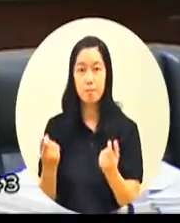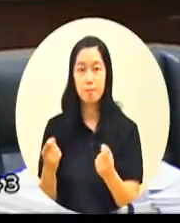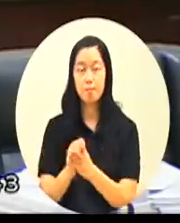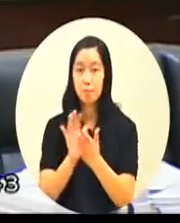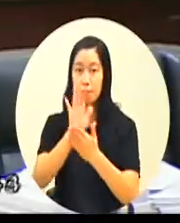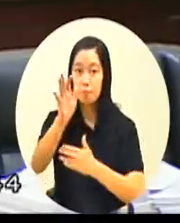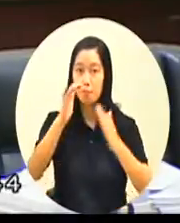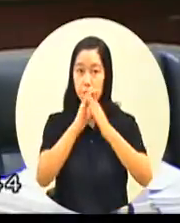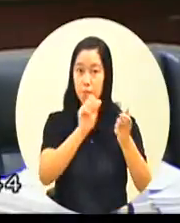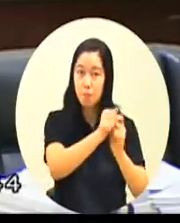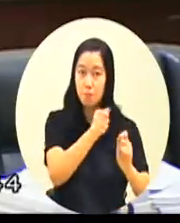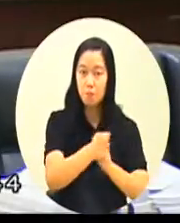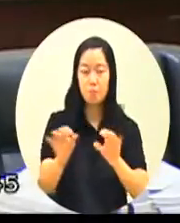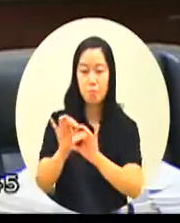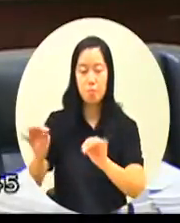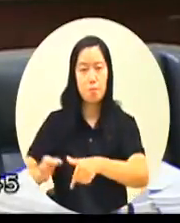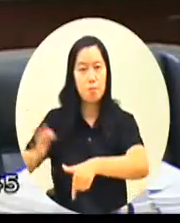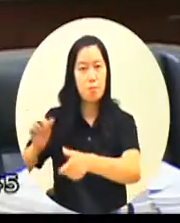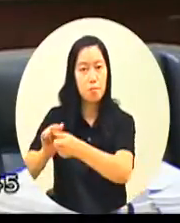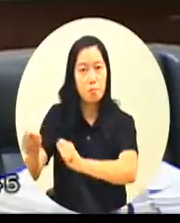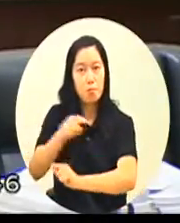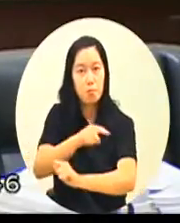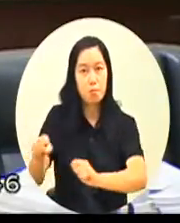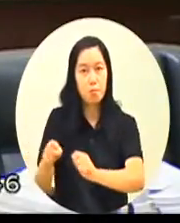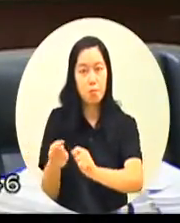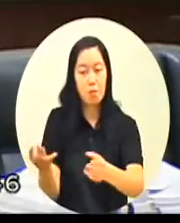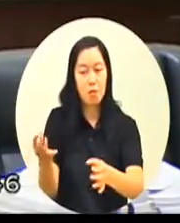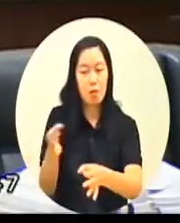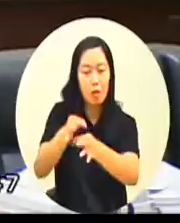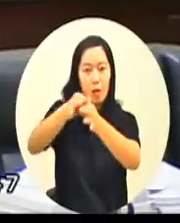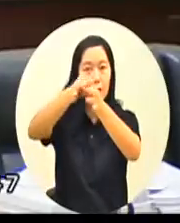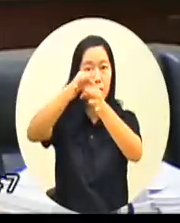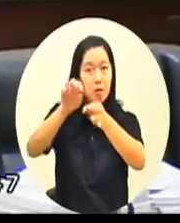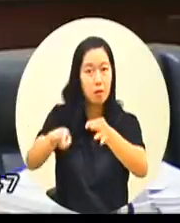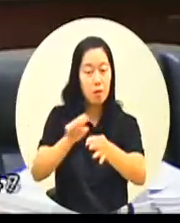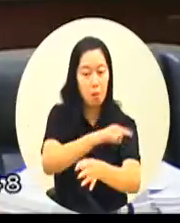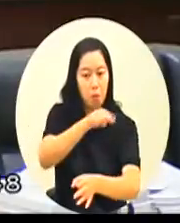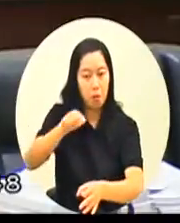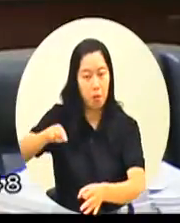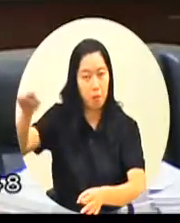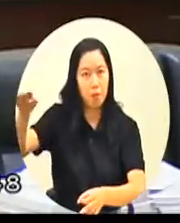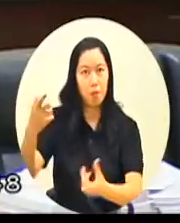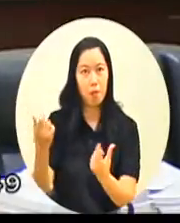屋税跟地价税这样的调整的幅度，依你的看法，会不会比